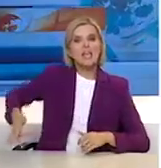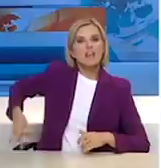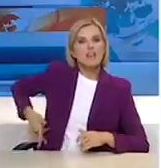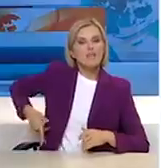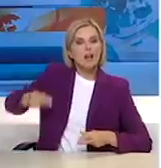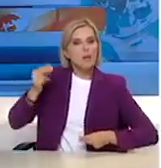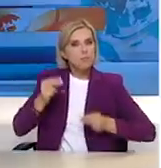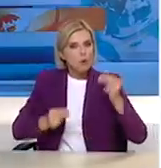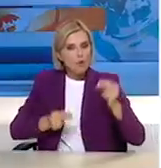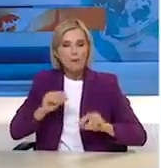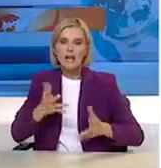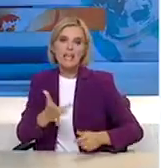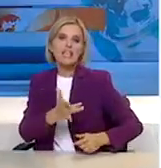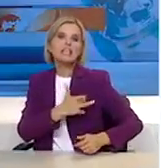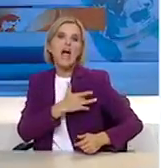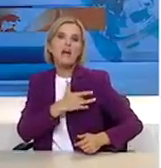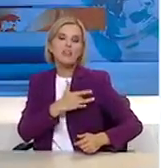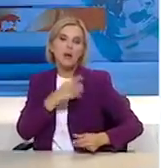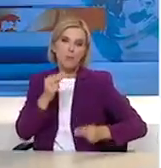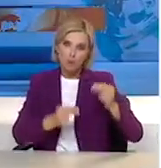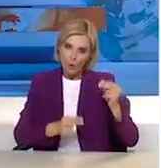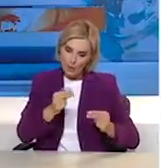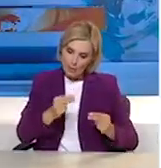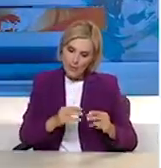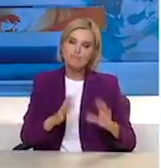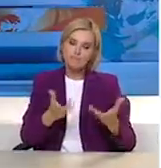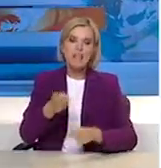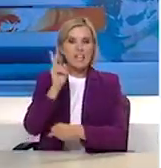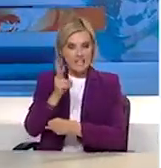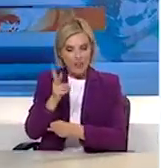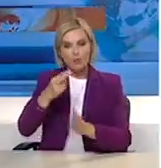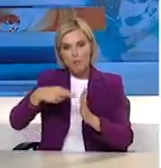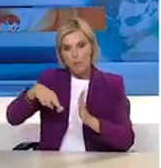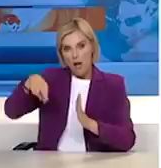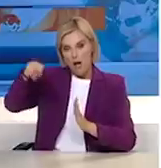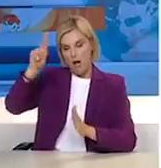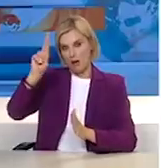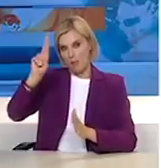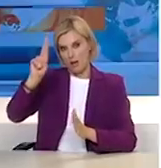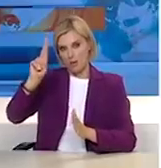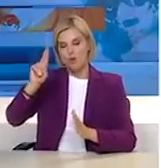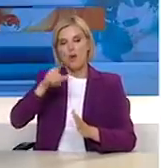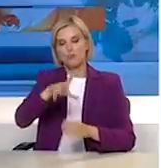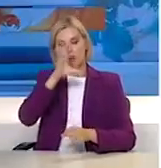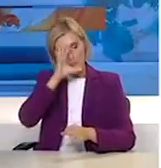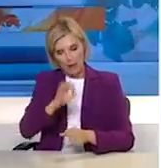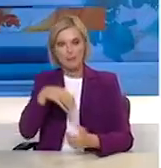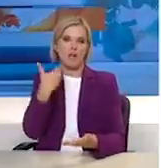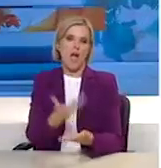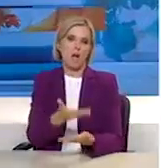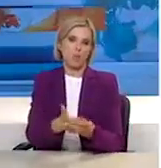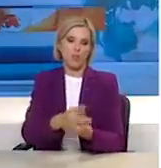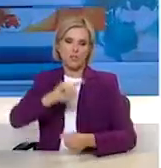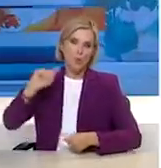δυσλειτουργία ή καρδιαγγειακά νοσήματα. Ο κίνδυνος παραμένει, επιβεβαιώνεται από όλες τις μελέτες που έχουν γίνει, επιβεβαιώνεται και με δικά